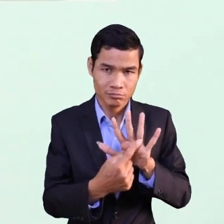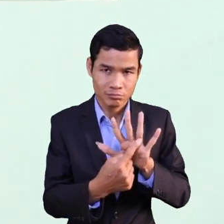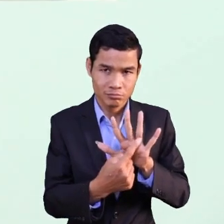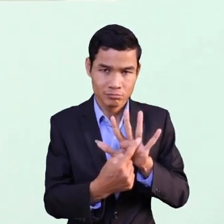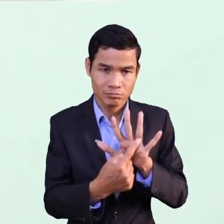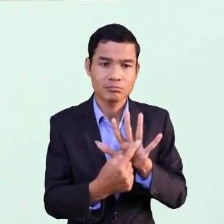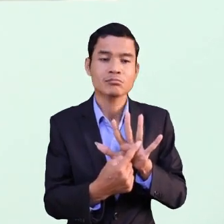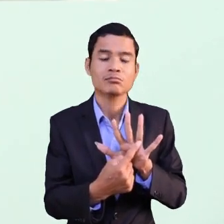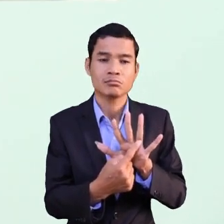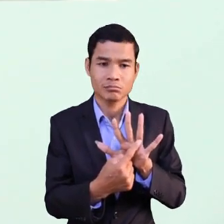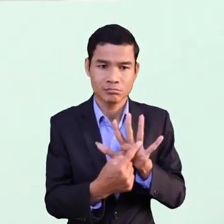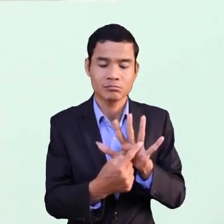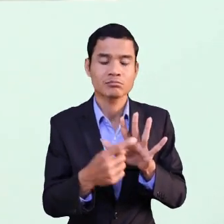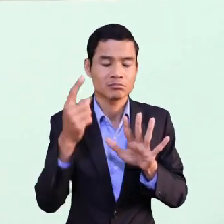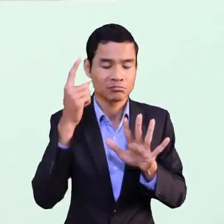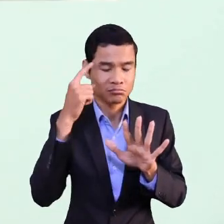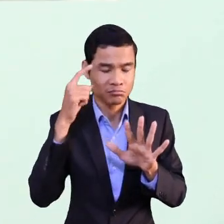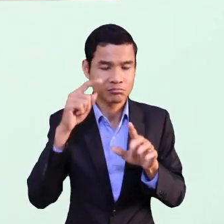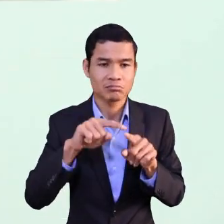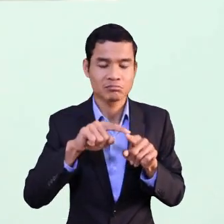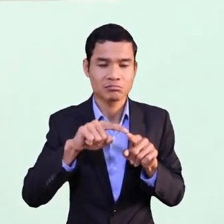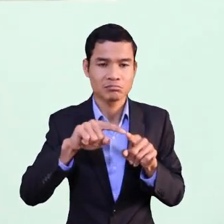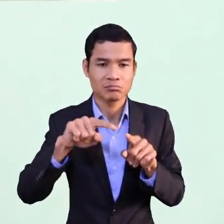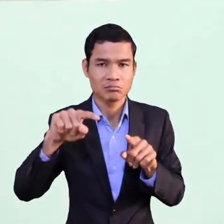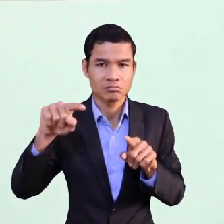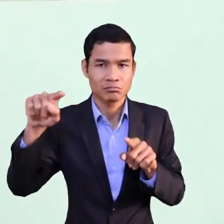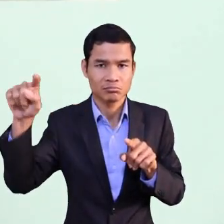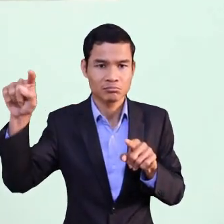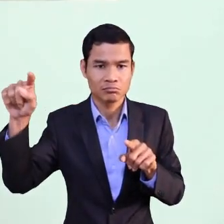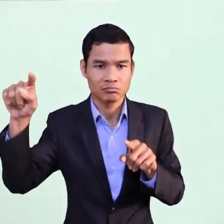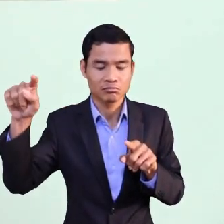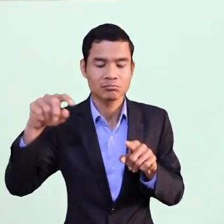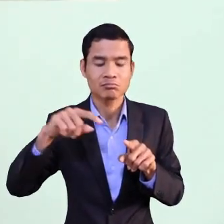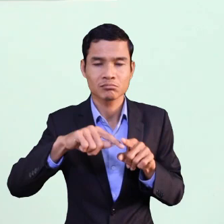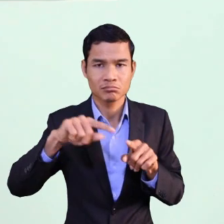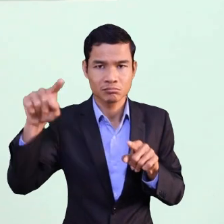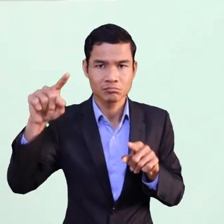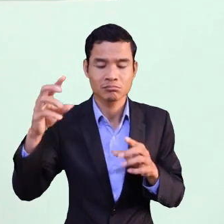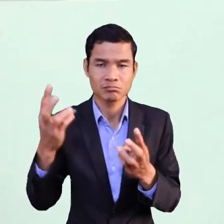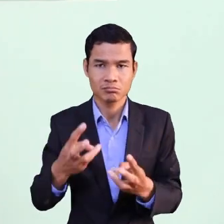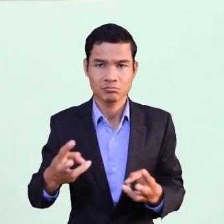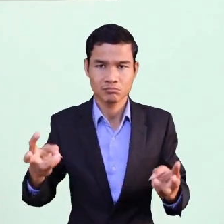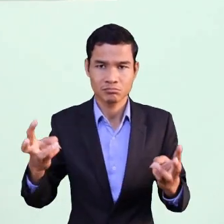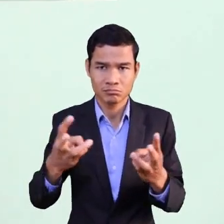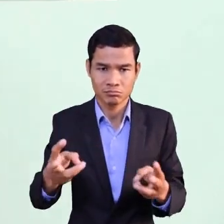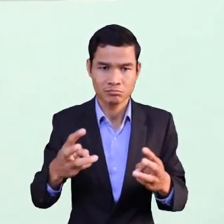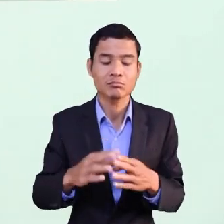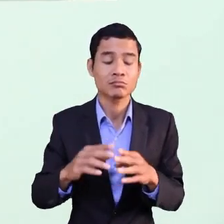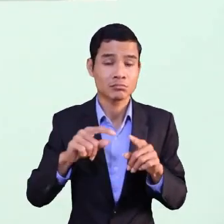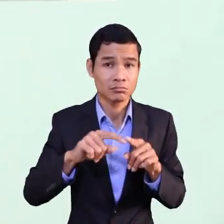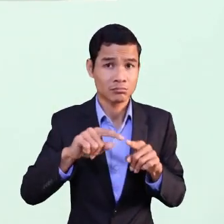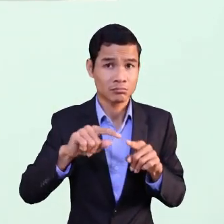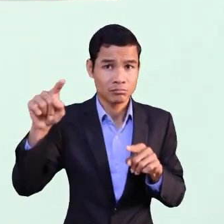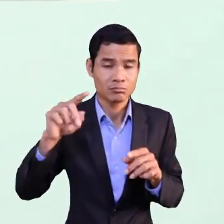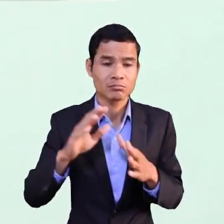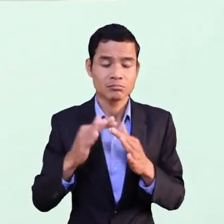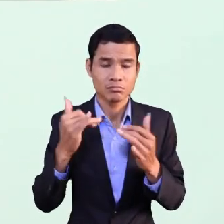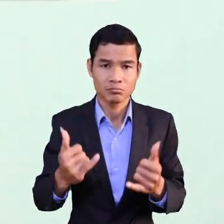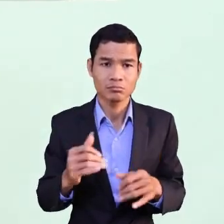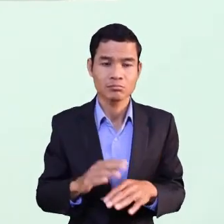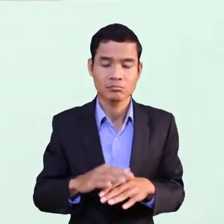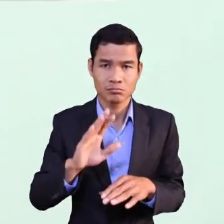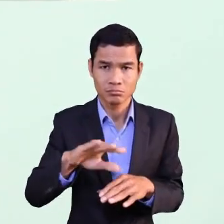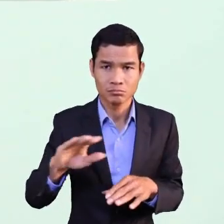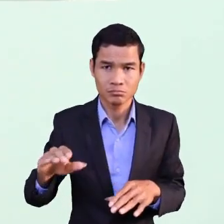អូអ្នកគ្រូដឹងហើយគឺអ្នកគ្រូគូភ្ជាប់ទៅនឹងរូបគួរចាកូនមើលម្ដងទៀត